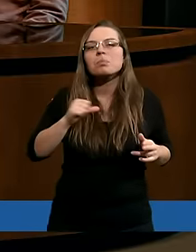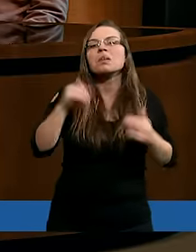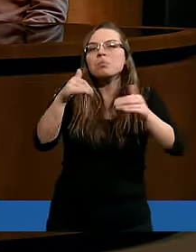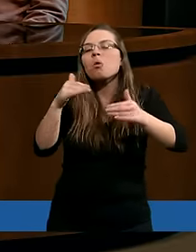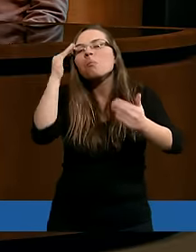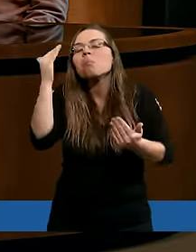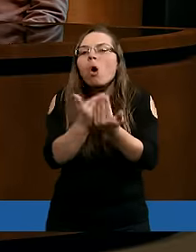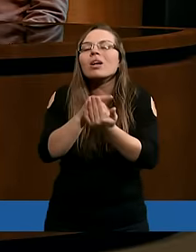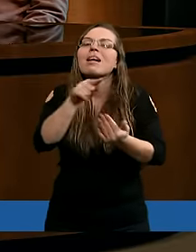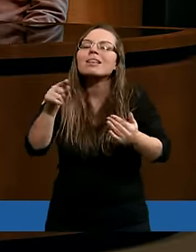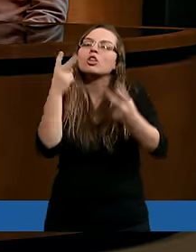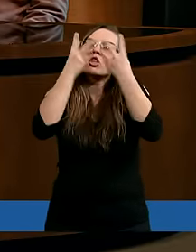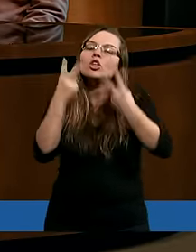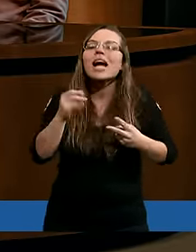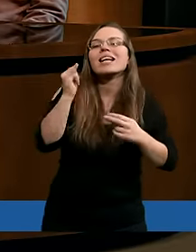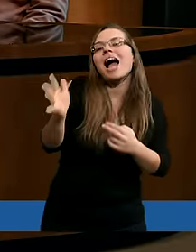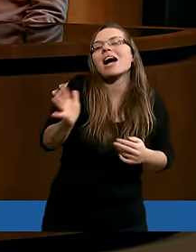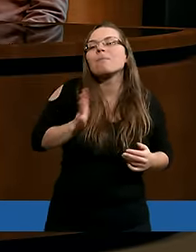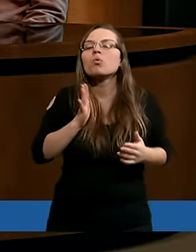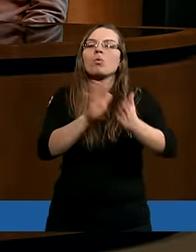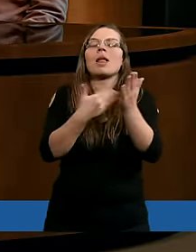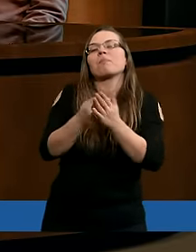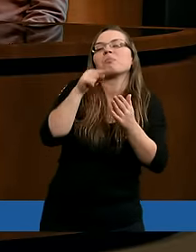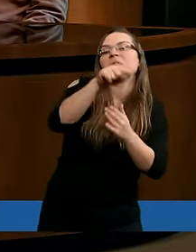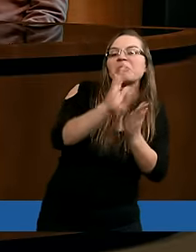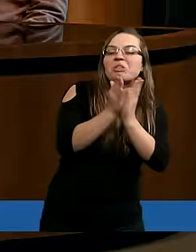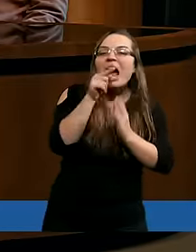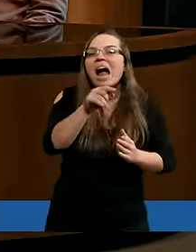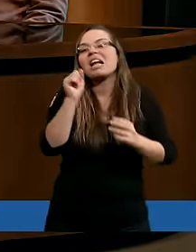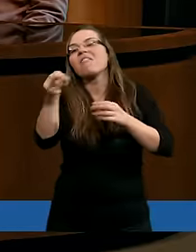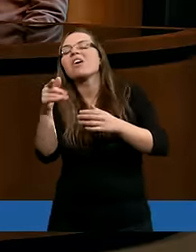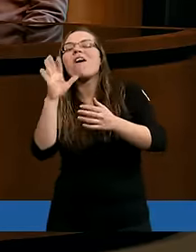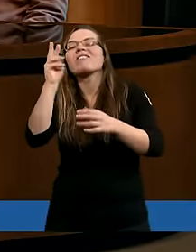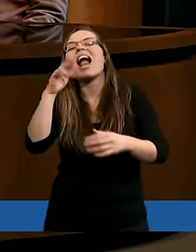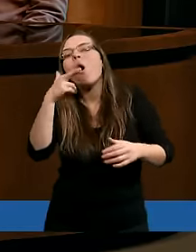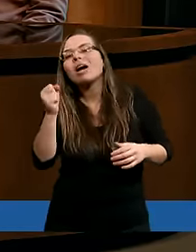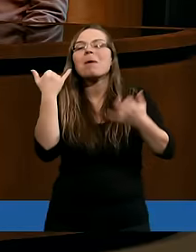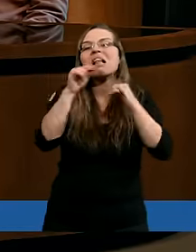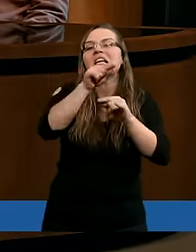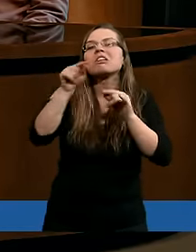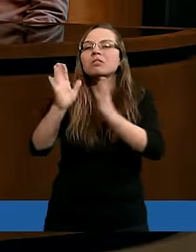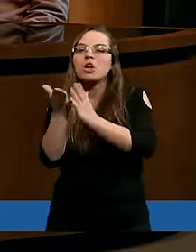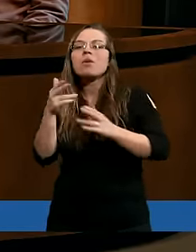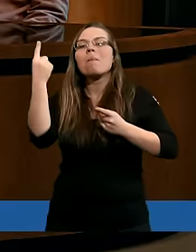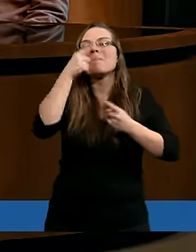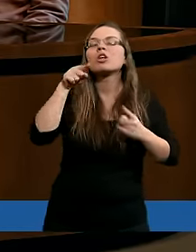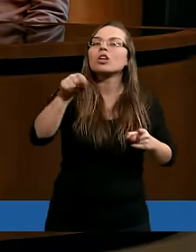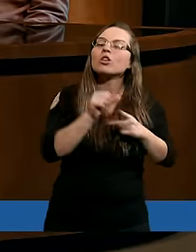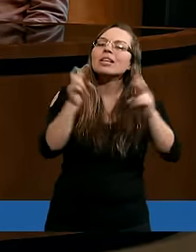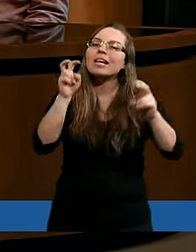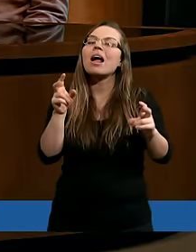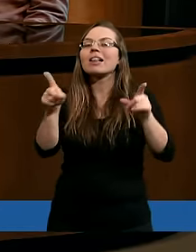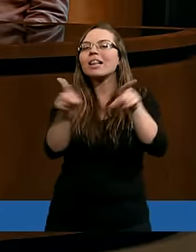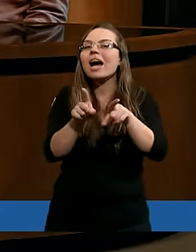wreszcie poznać i popytać się, jak to było w tej lwiej jamie, jak to było w tym brzuchu wieloryba. Ja myślę, że też ciekawe może być,